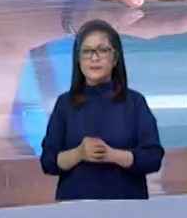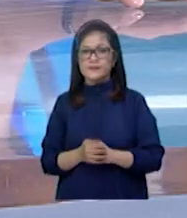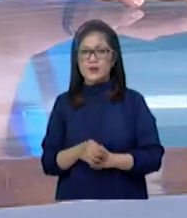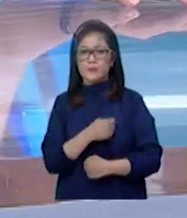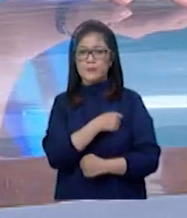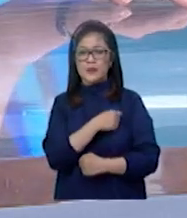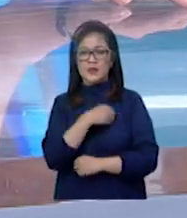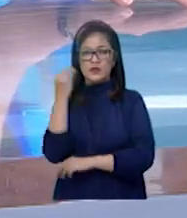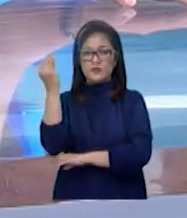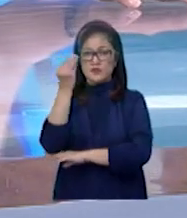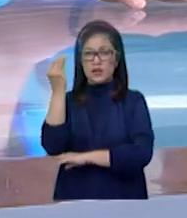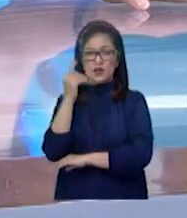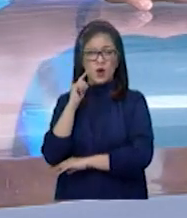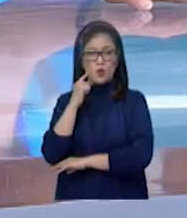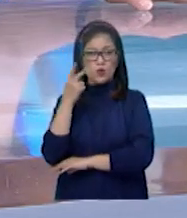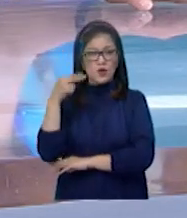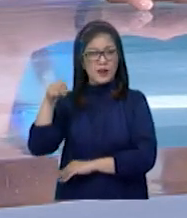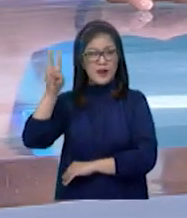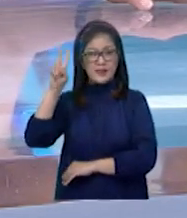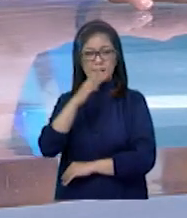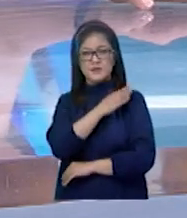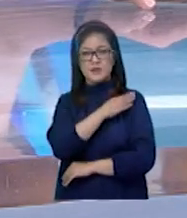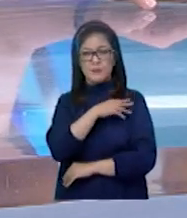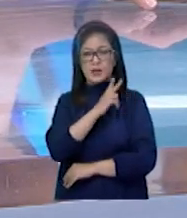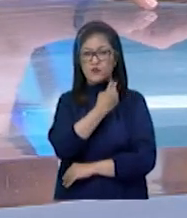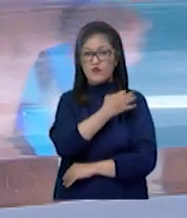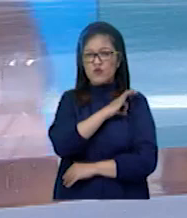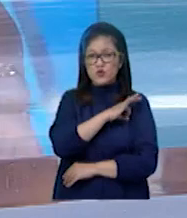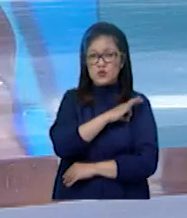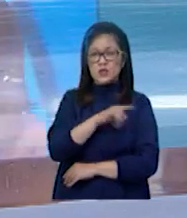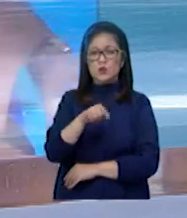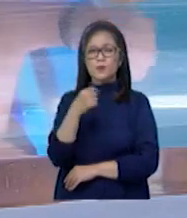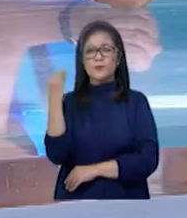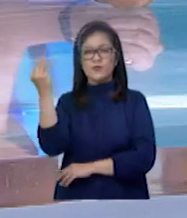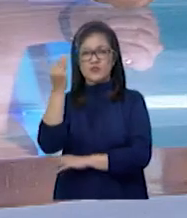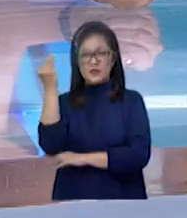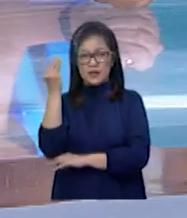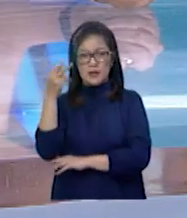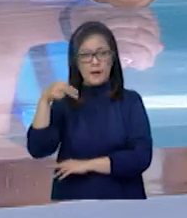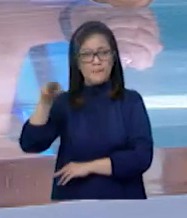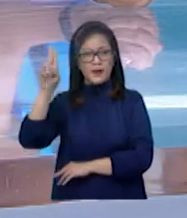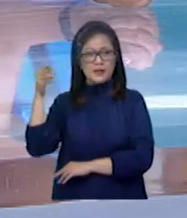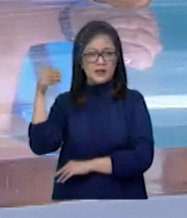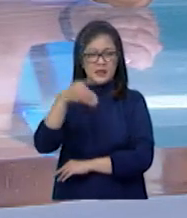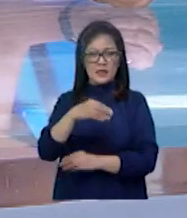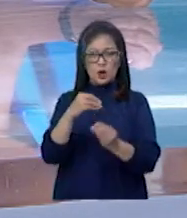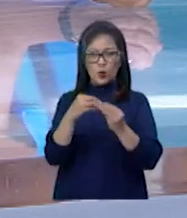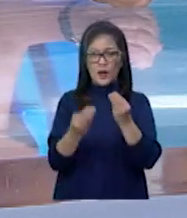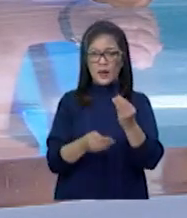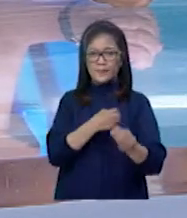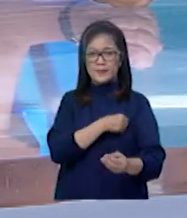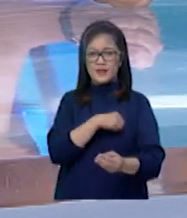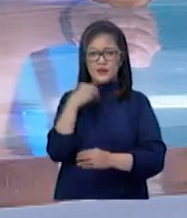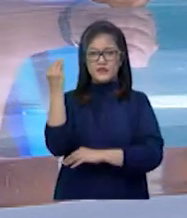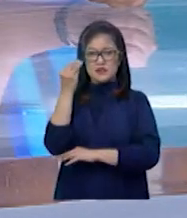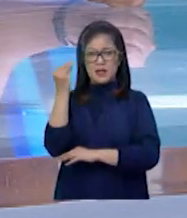Menparekraf Sandiaga Uno melantik 4 pejabat fungsional di Kemenparekraf. Pelantikan juga dihadiri oleh Wakil Menteri Pariwisata dan Ekonomi